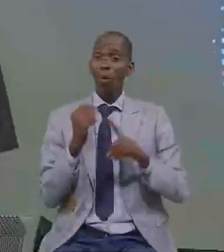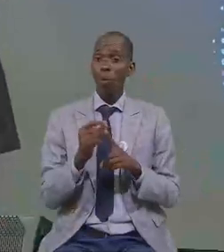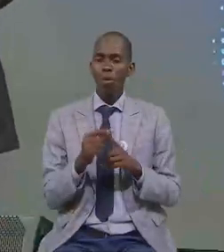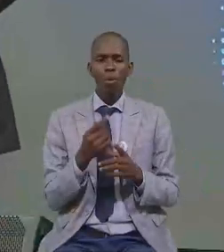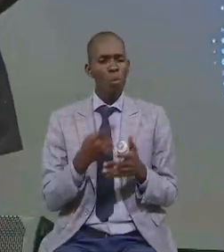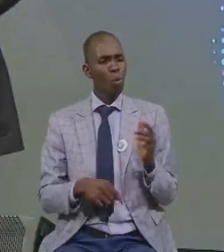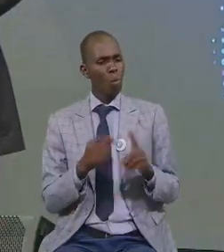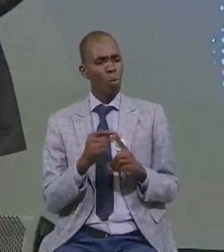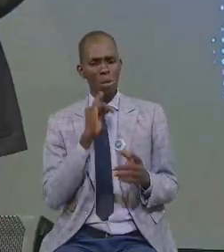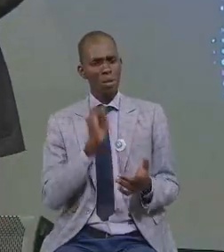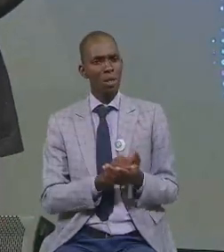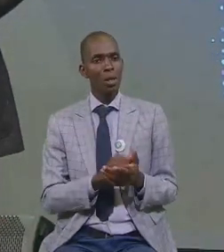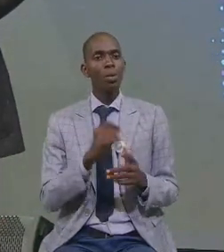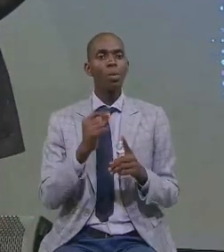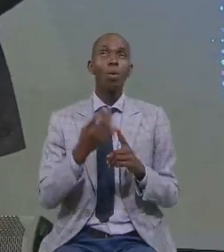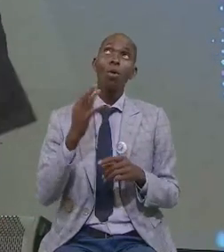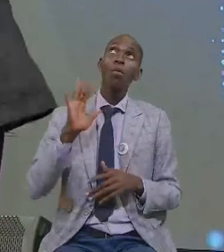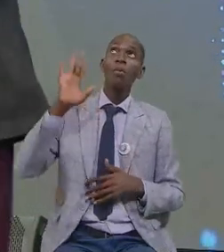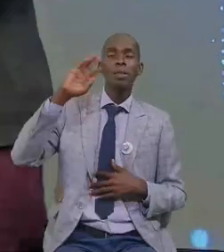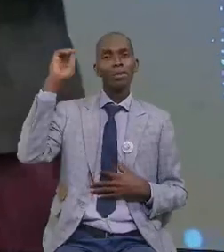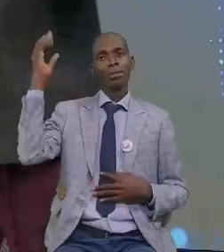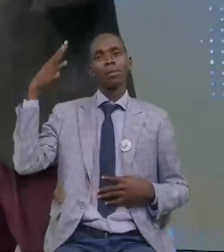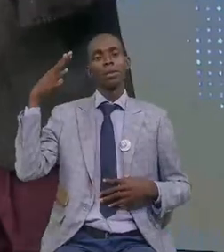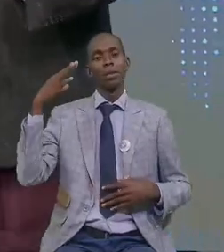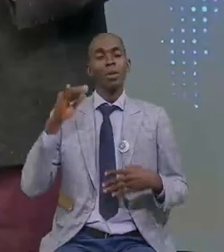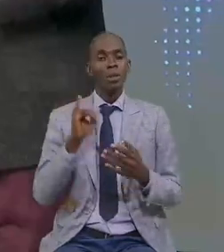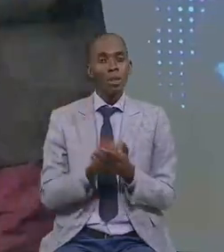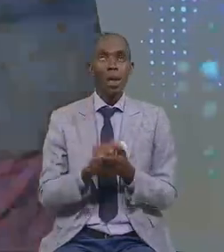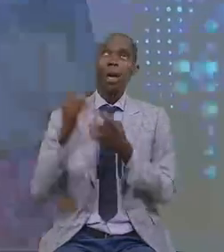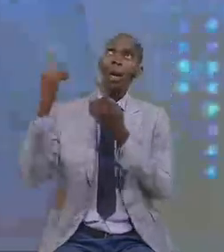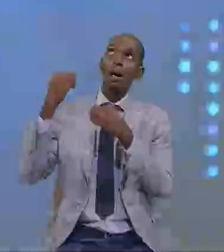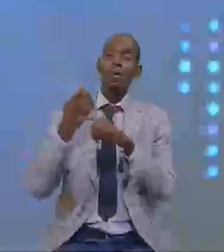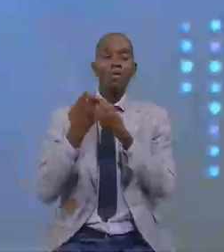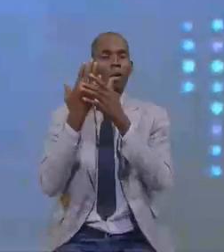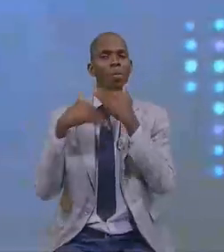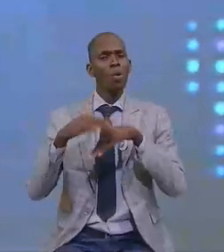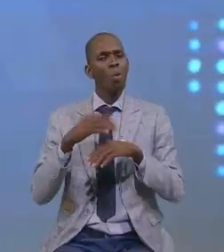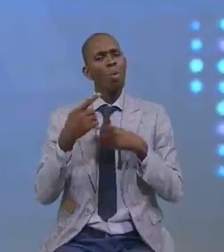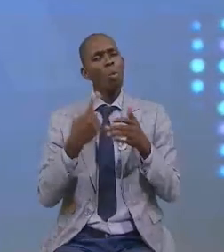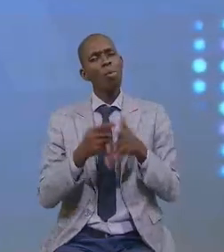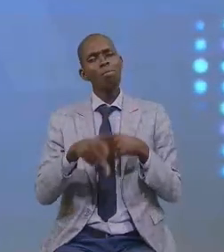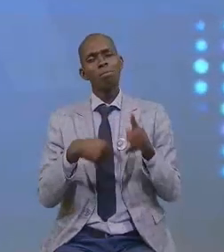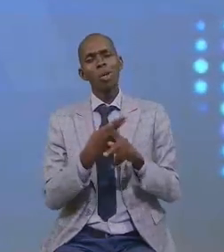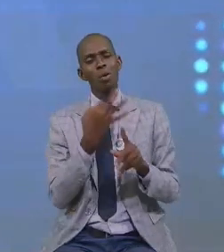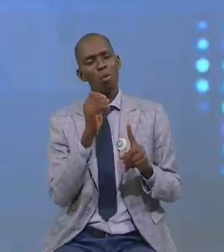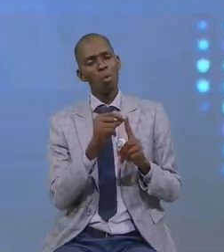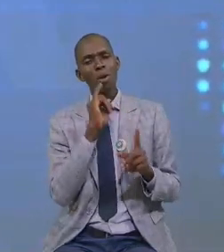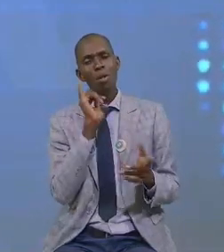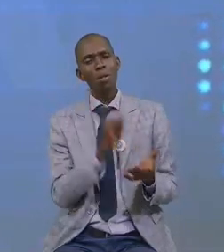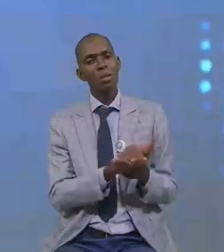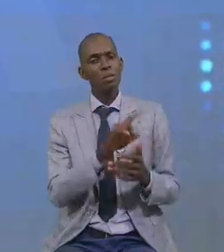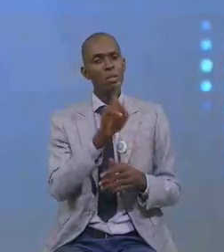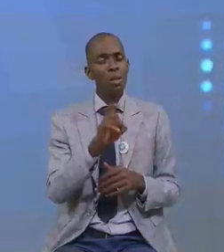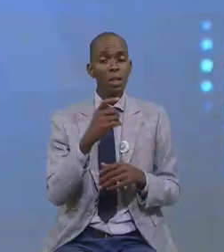parole s'agit-il? La parole de sa grâce qui vient du ciel. Quelle parole s'agit-il? La parole du